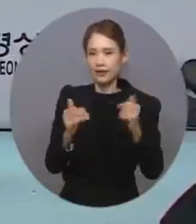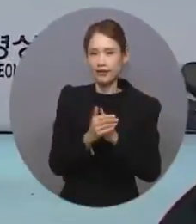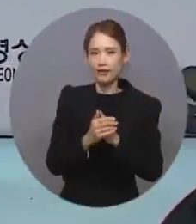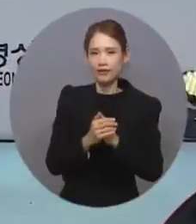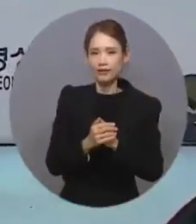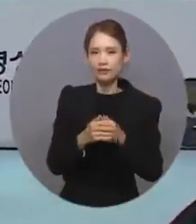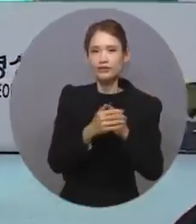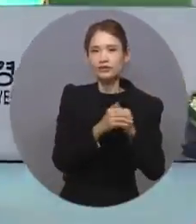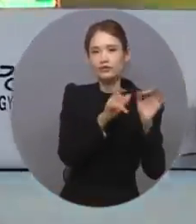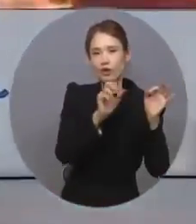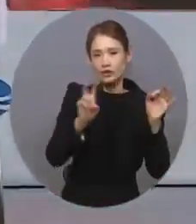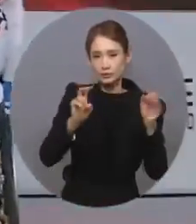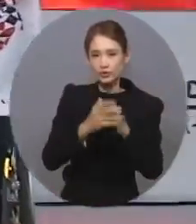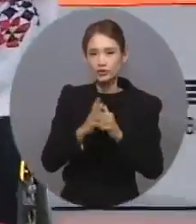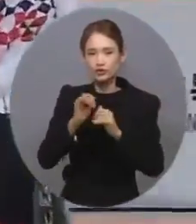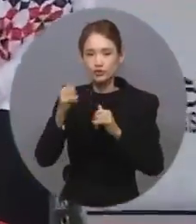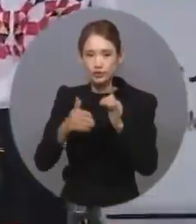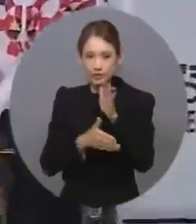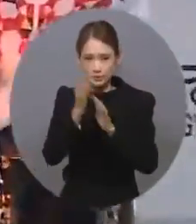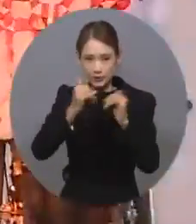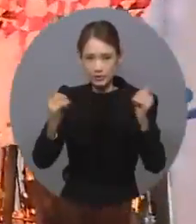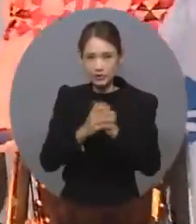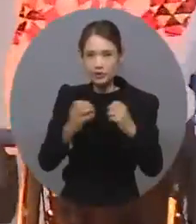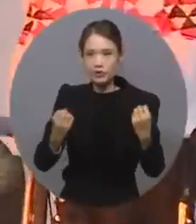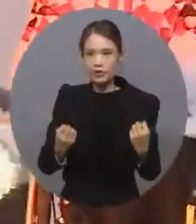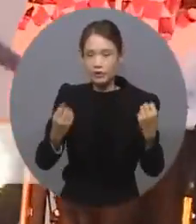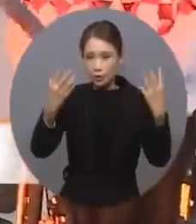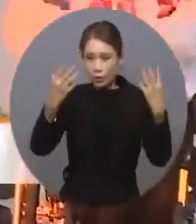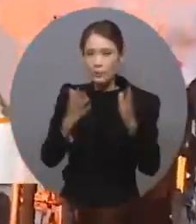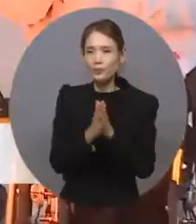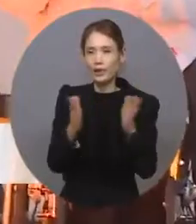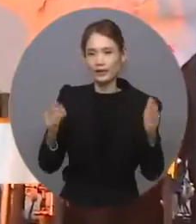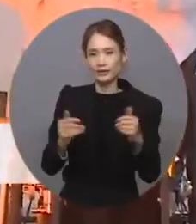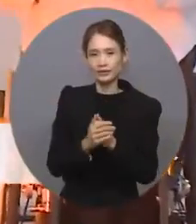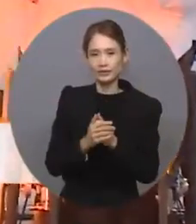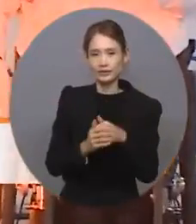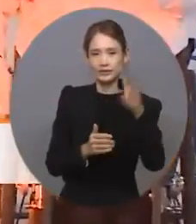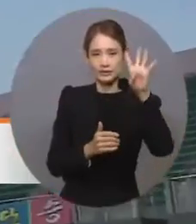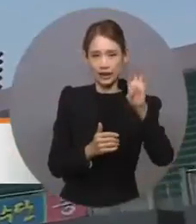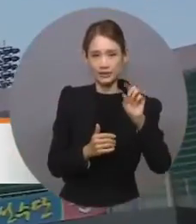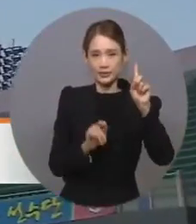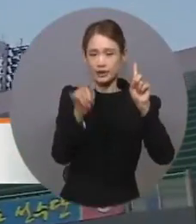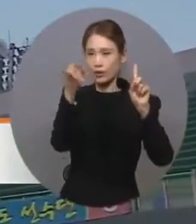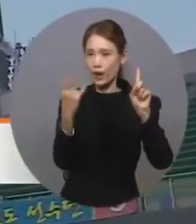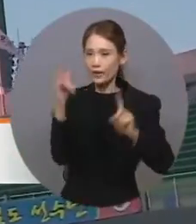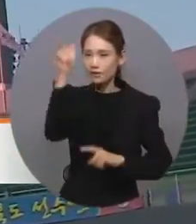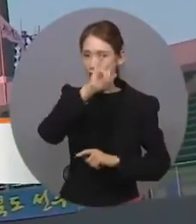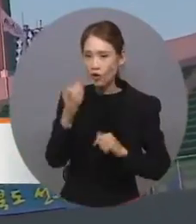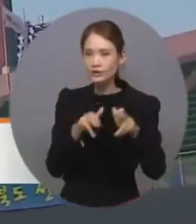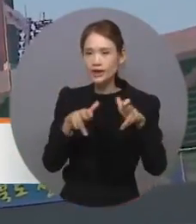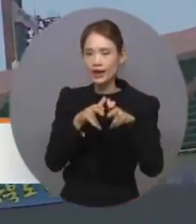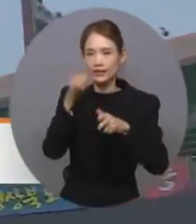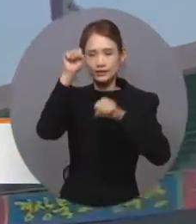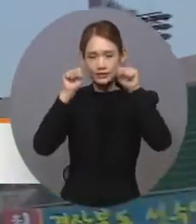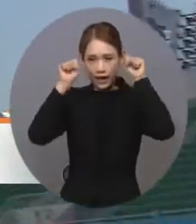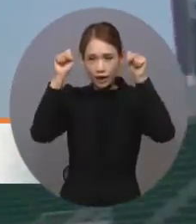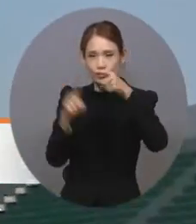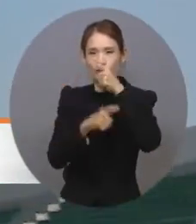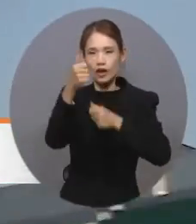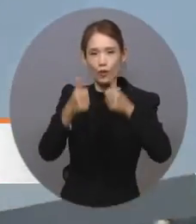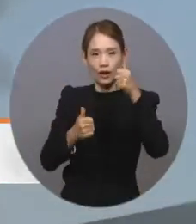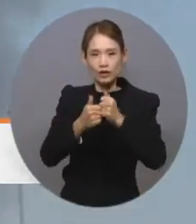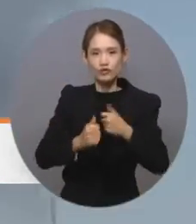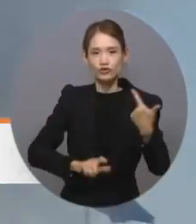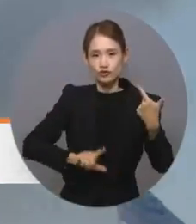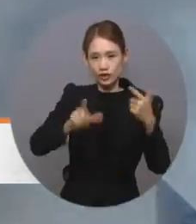구미 시민운동장에서 열린 성화 점화식으로 막을 연 제41회 전국 장애인 체육대회가 6일간의 해장정에